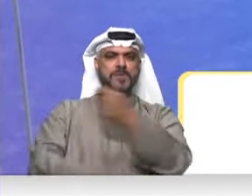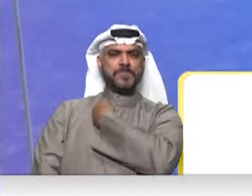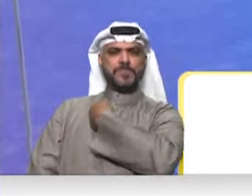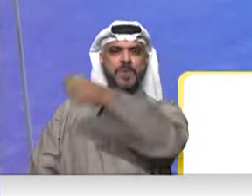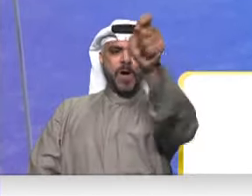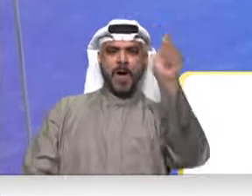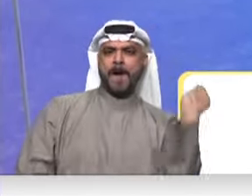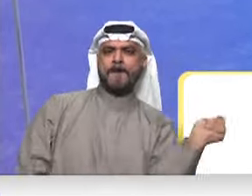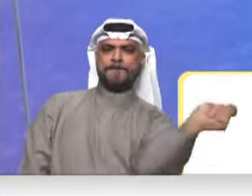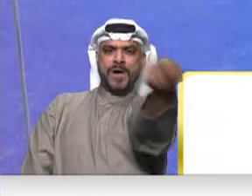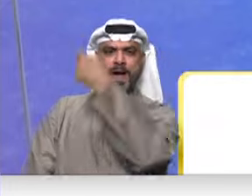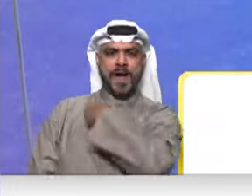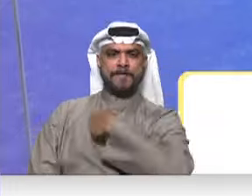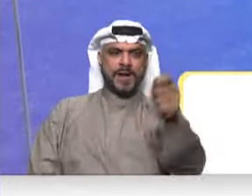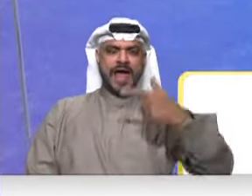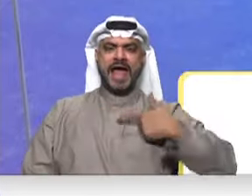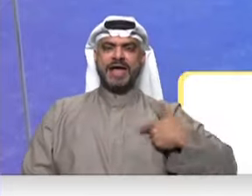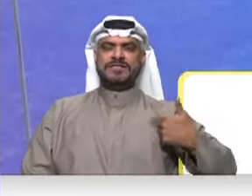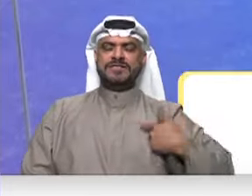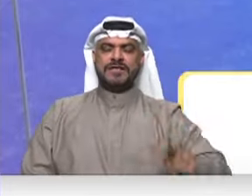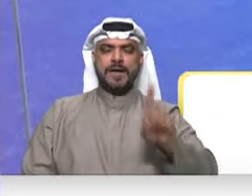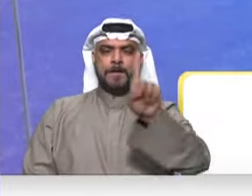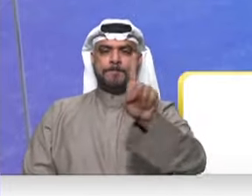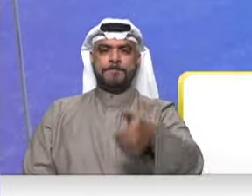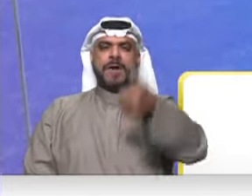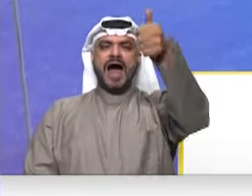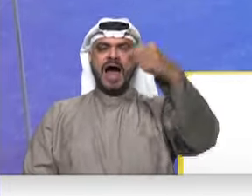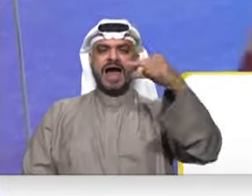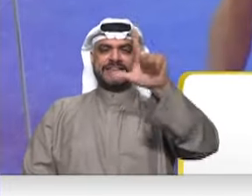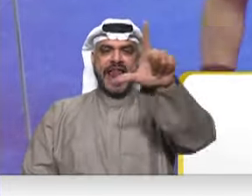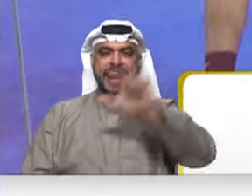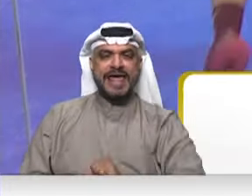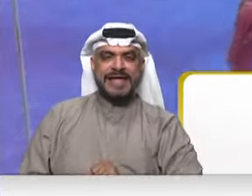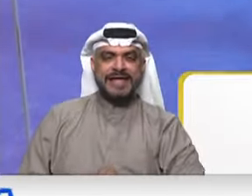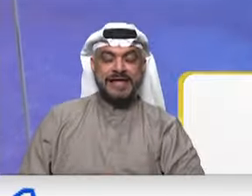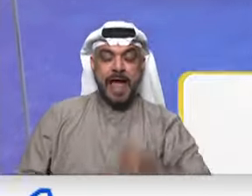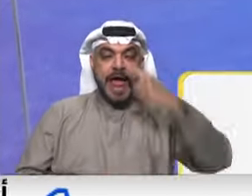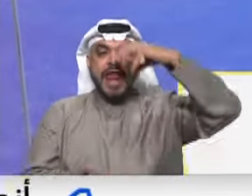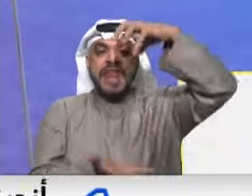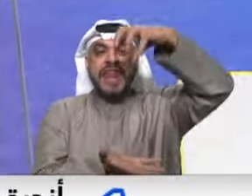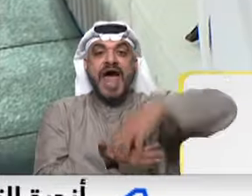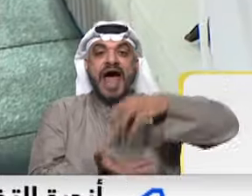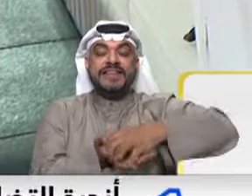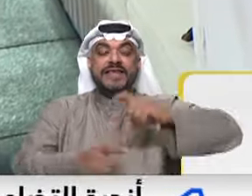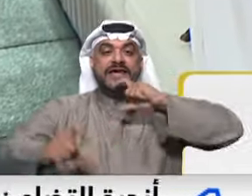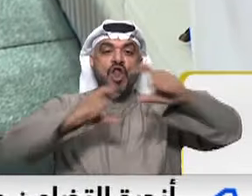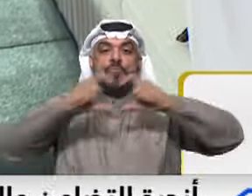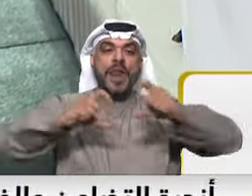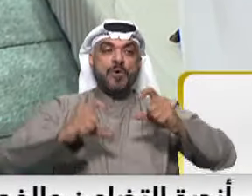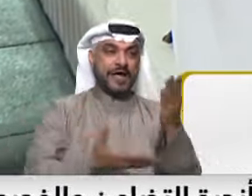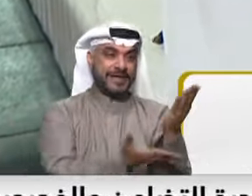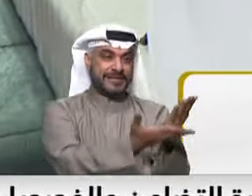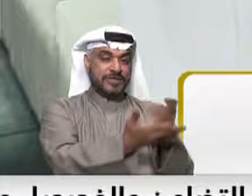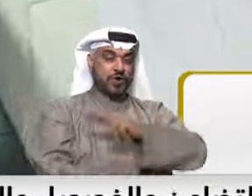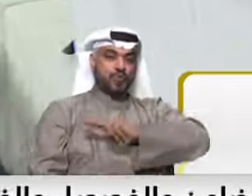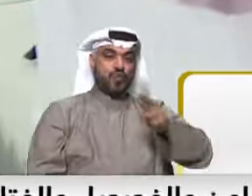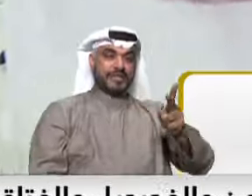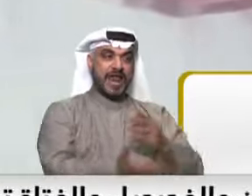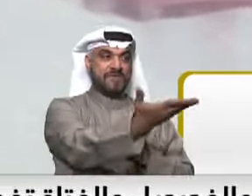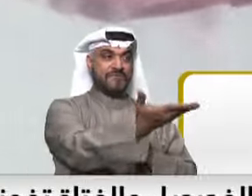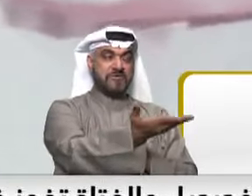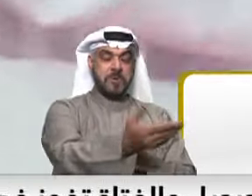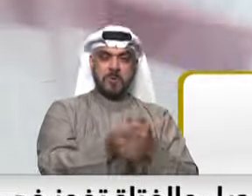تنافسية حماسية. قدم فيها نادي المصارف بطولة مثيرة وممتعة، لا سيما مع مشاركة لاعبي